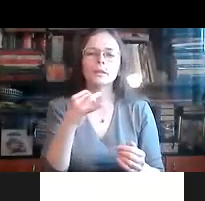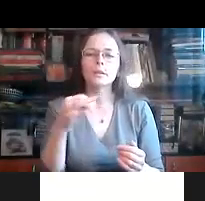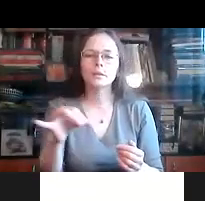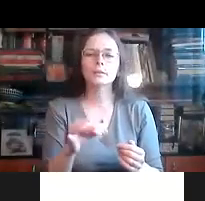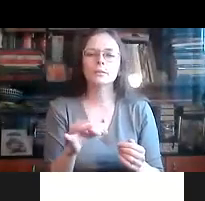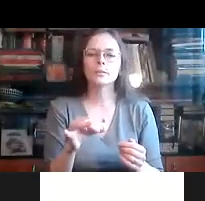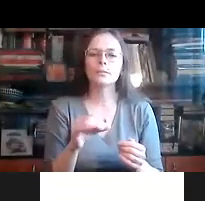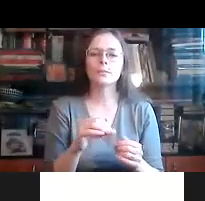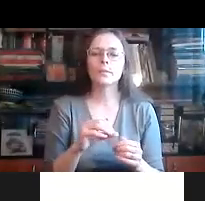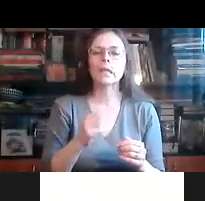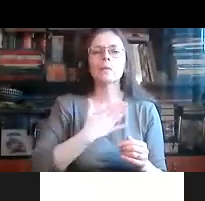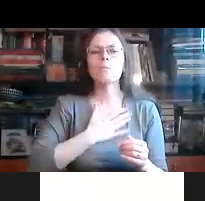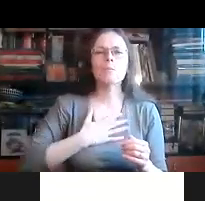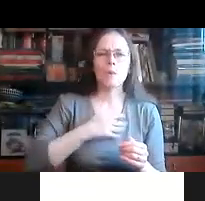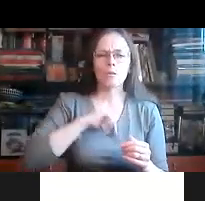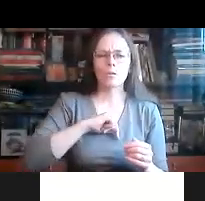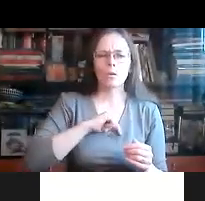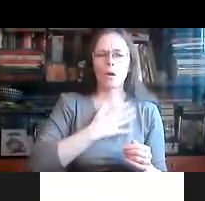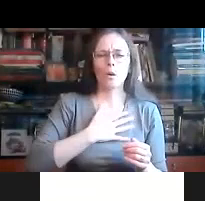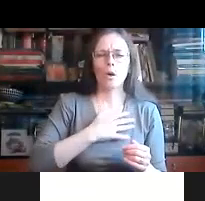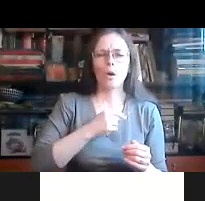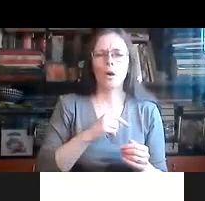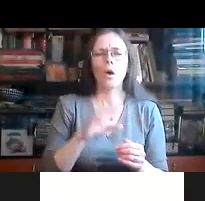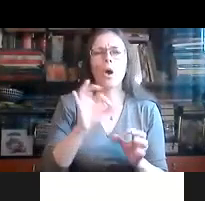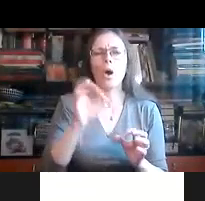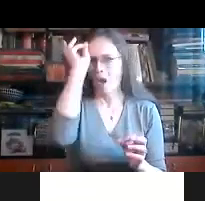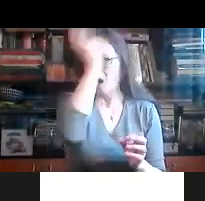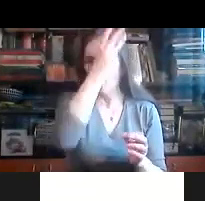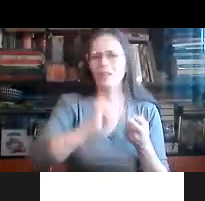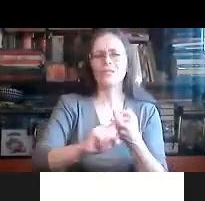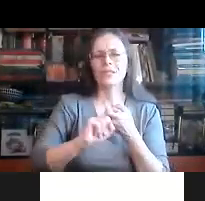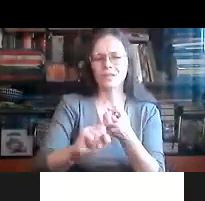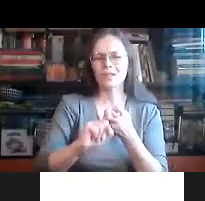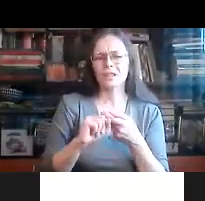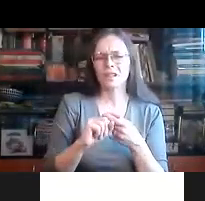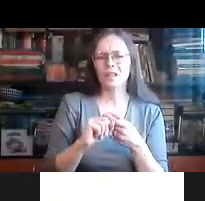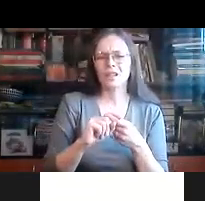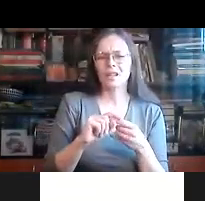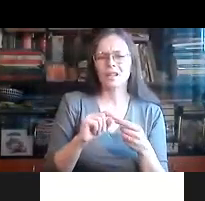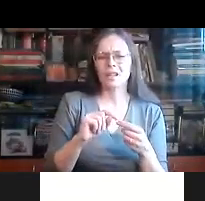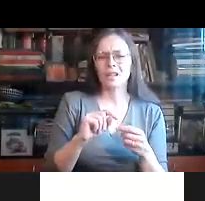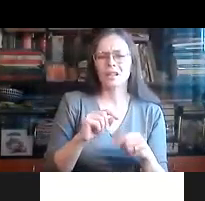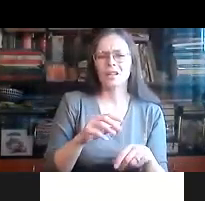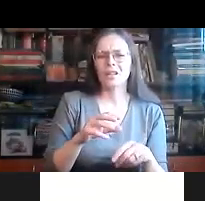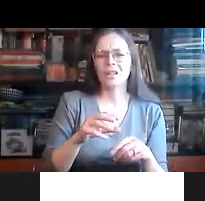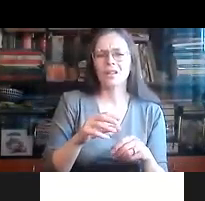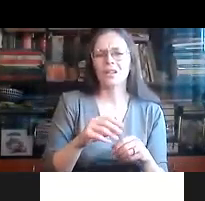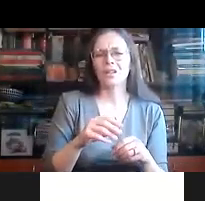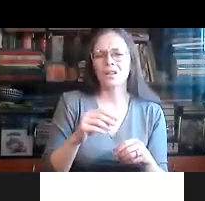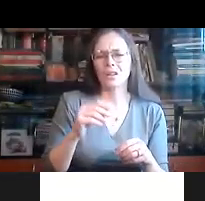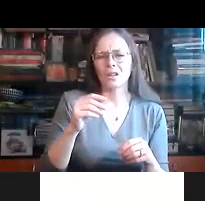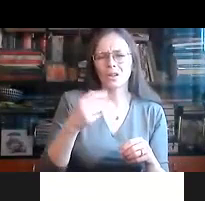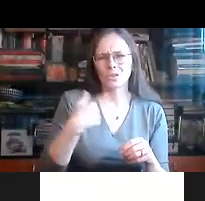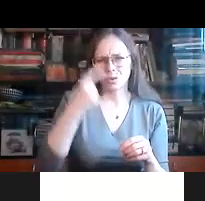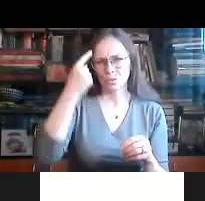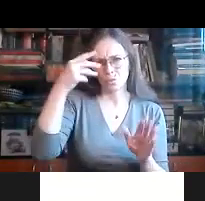что когда начался коронавирус, я сразу погрузился в какую-то научную работу и за это время